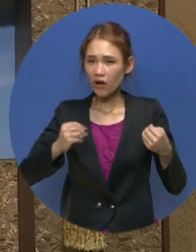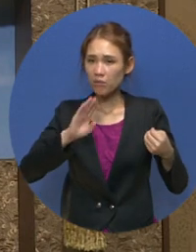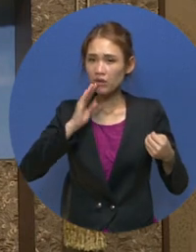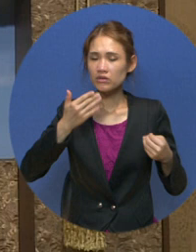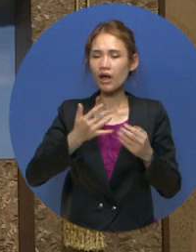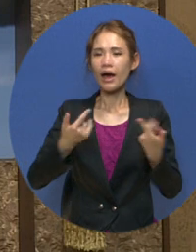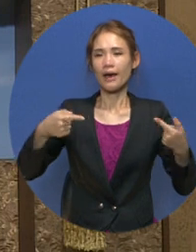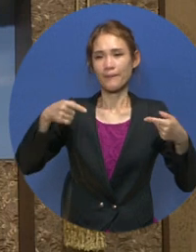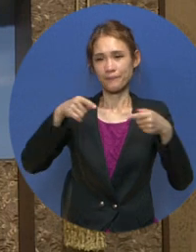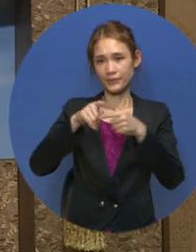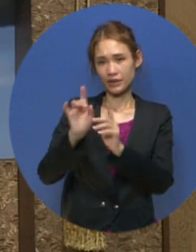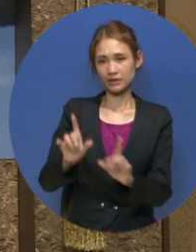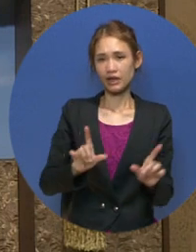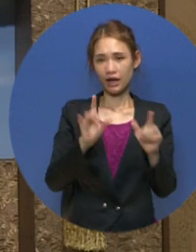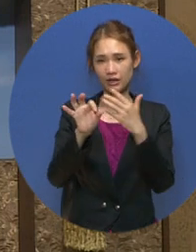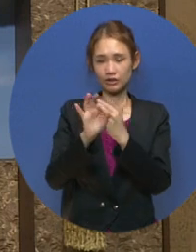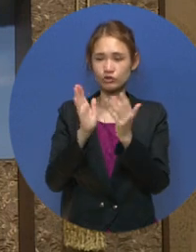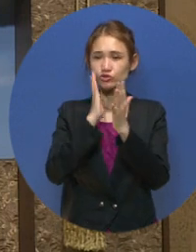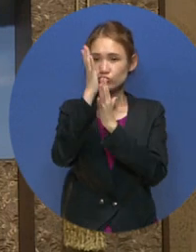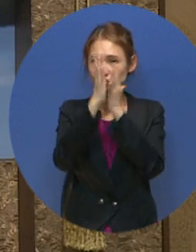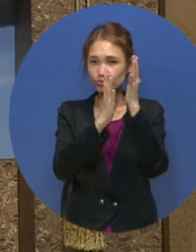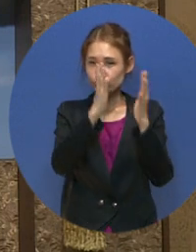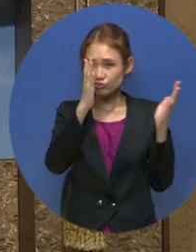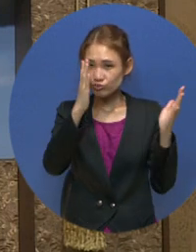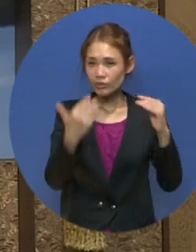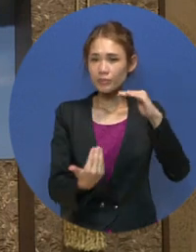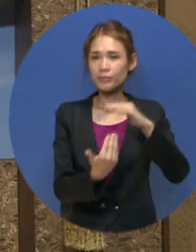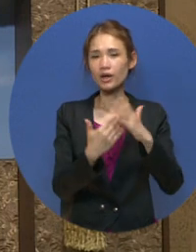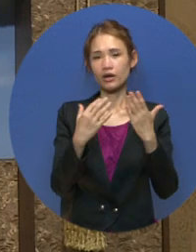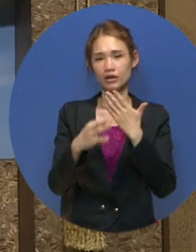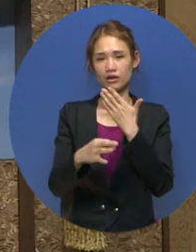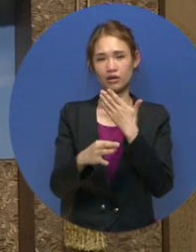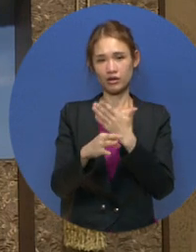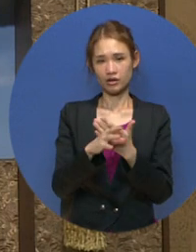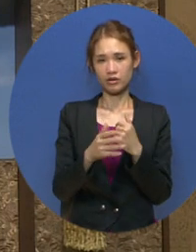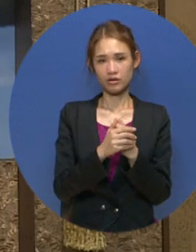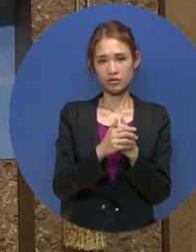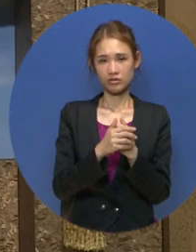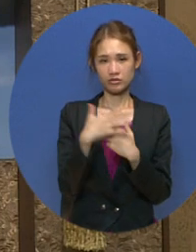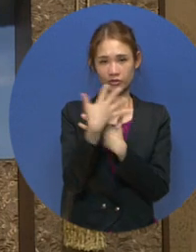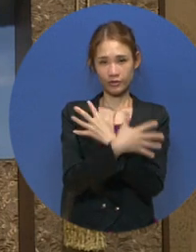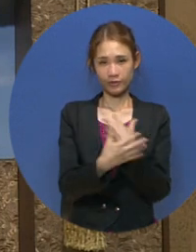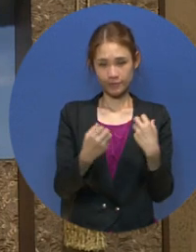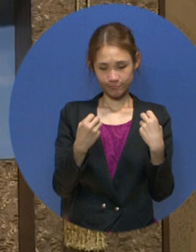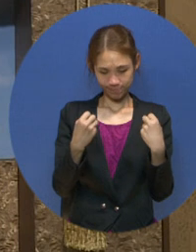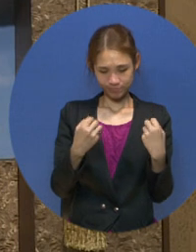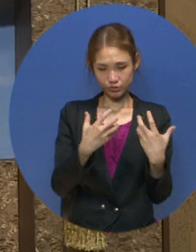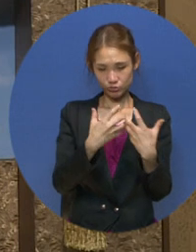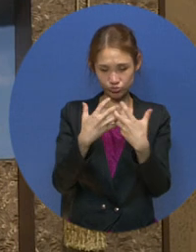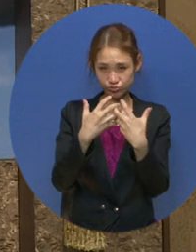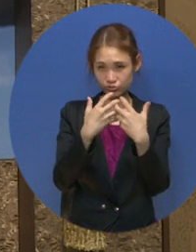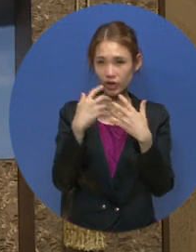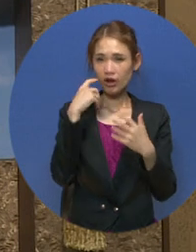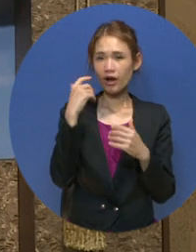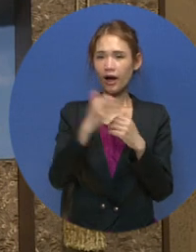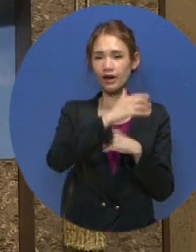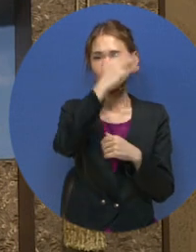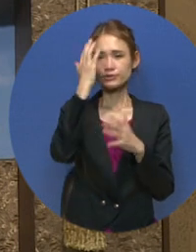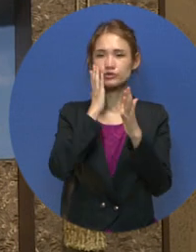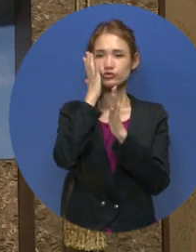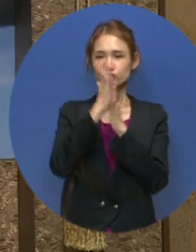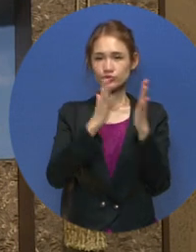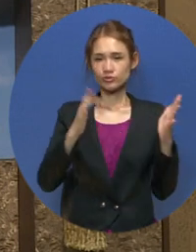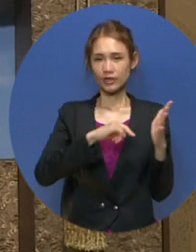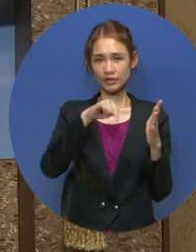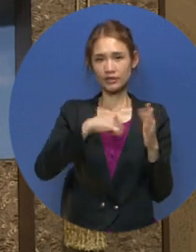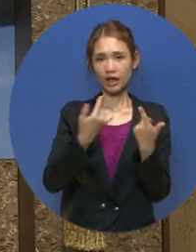더불어 살아간다면 또 숲을 이룬다면 네. 그렇게 건강한 풍성한 아름다운 숲에서